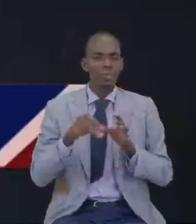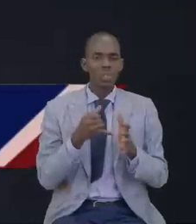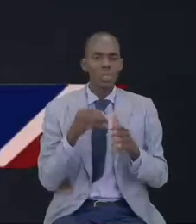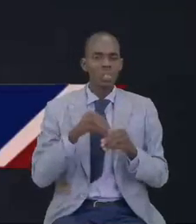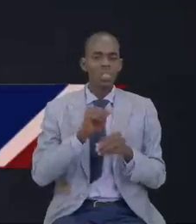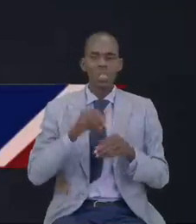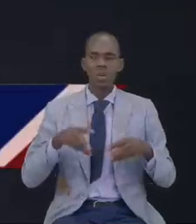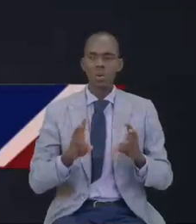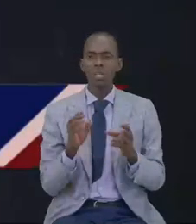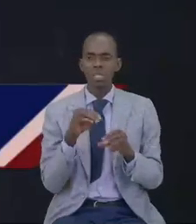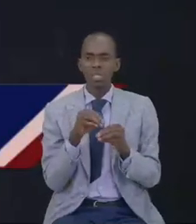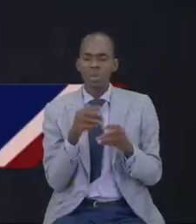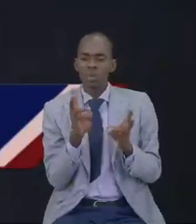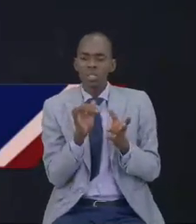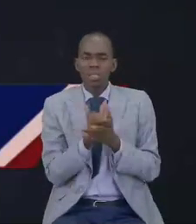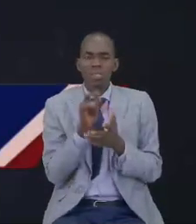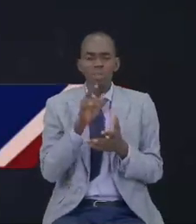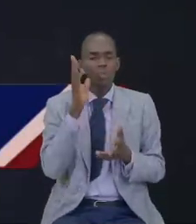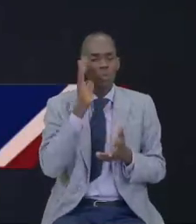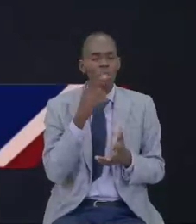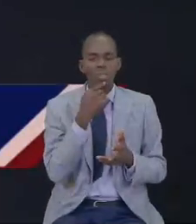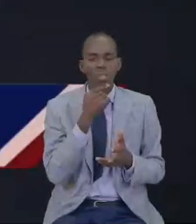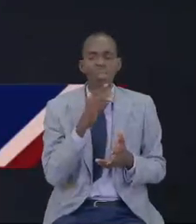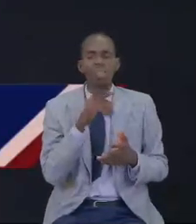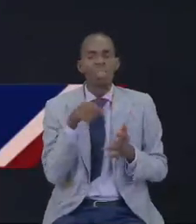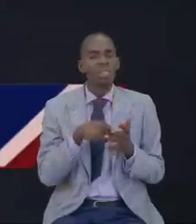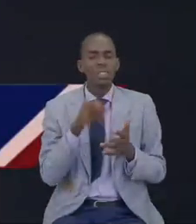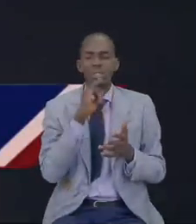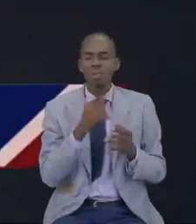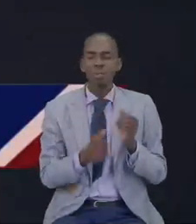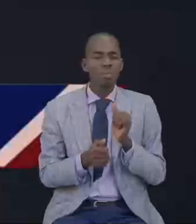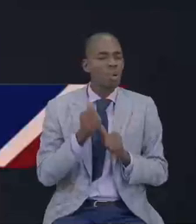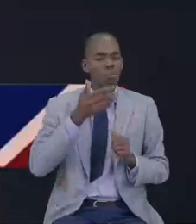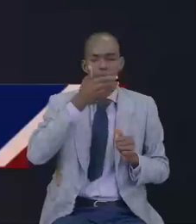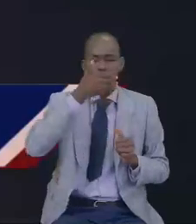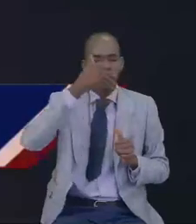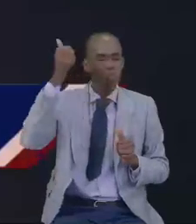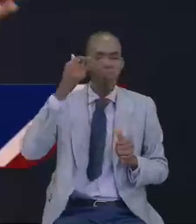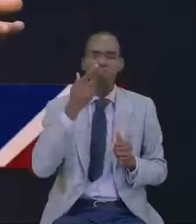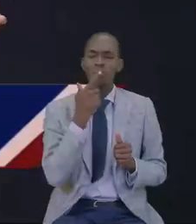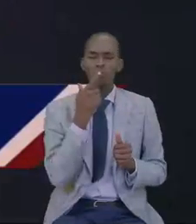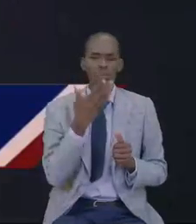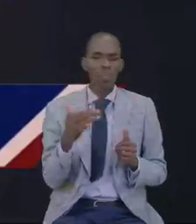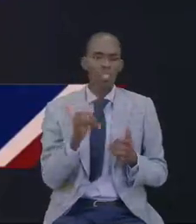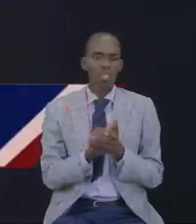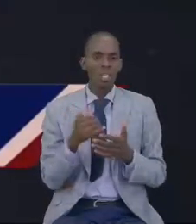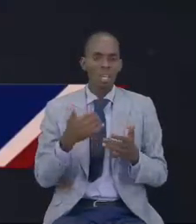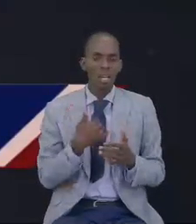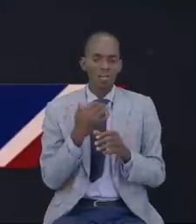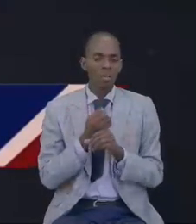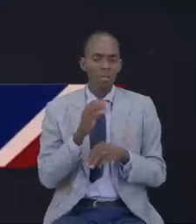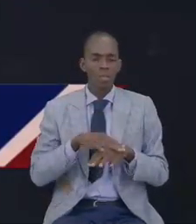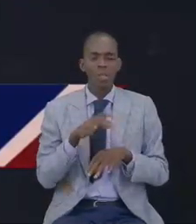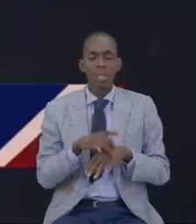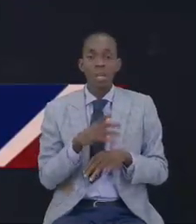de sorte, oh, ça, c'est la chose la plus douce que tu aies jamais goûtée sur la terre. Et le monsieur, si tu n'es